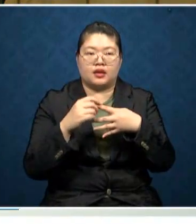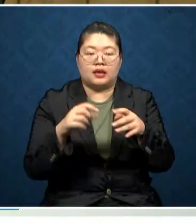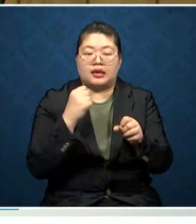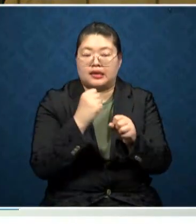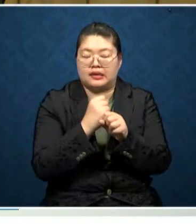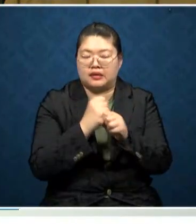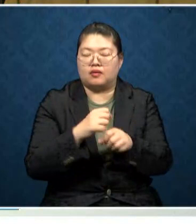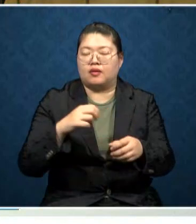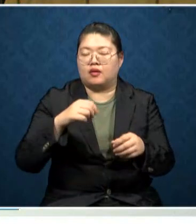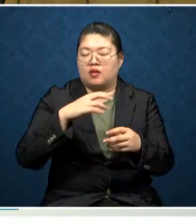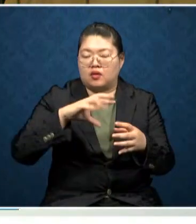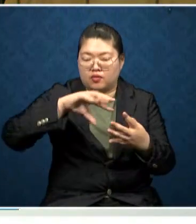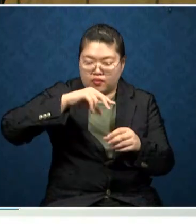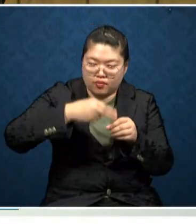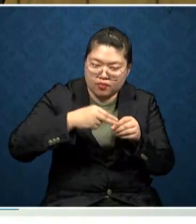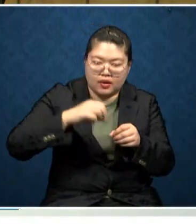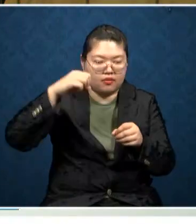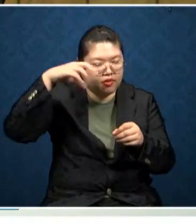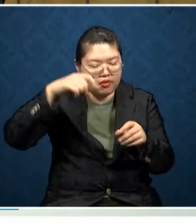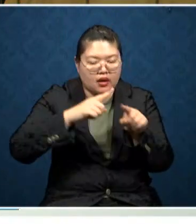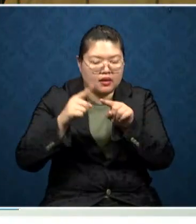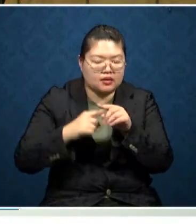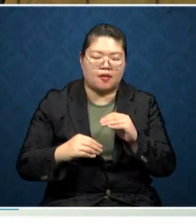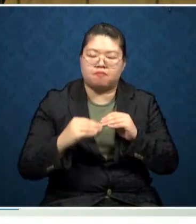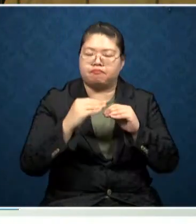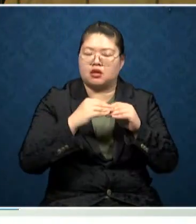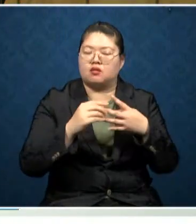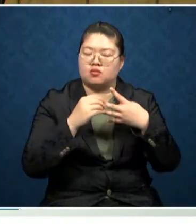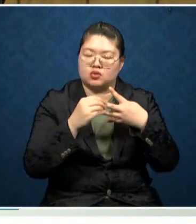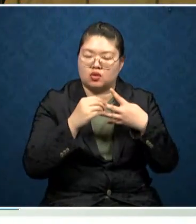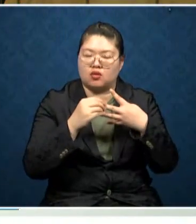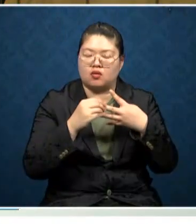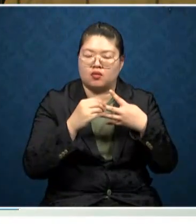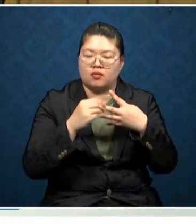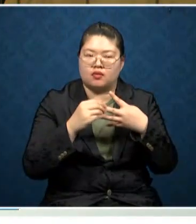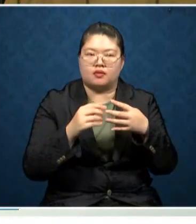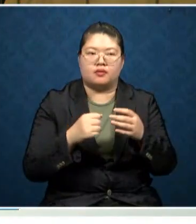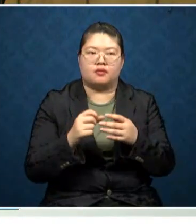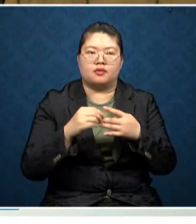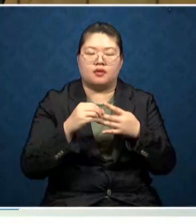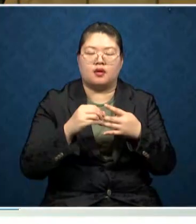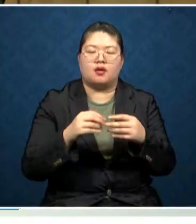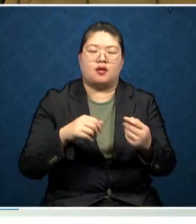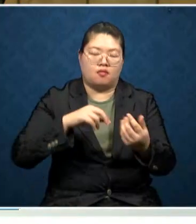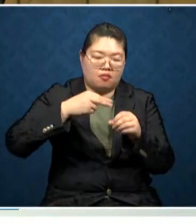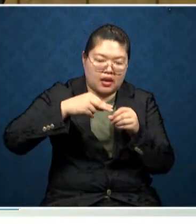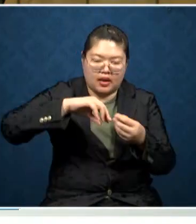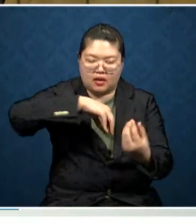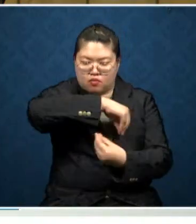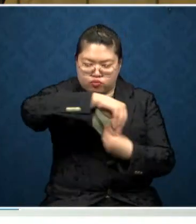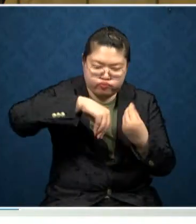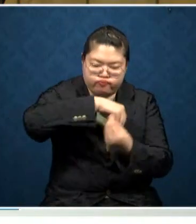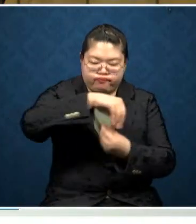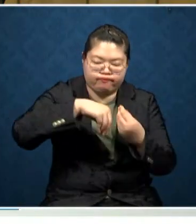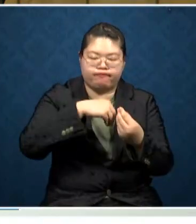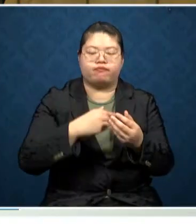พลังงาน 2การเพิ่มสัดส่วนการใช้พลังงานทดแทนหรือพลังงานหมุนเวียน 3การ